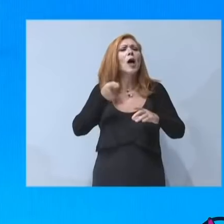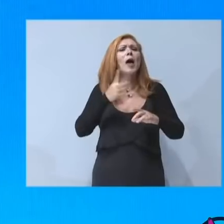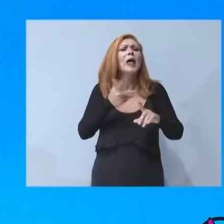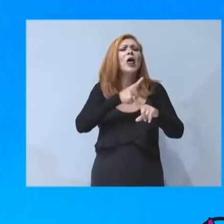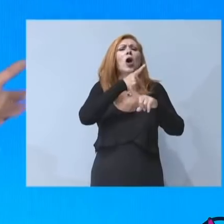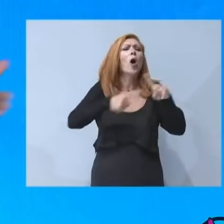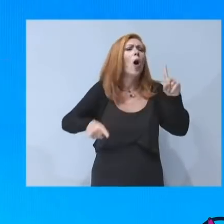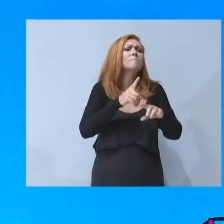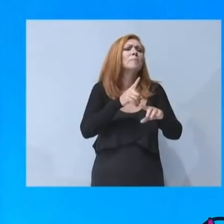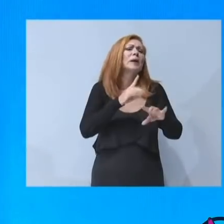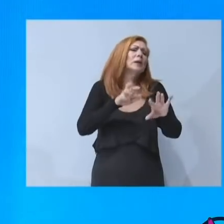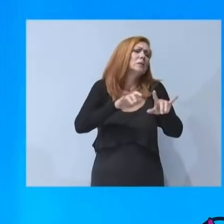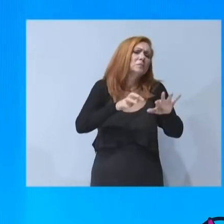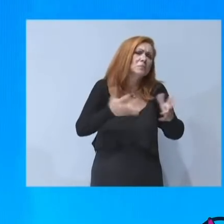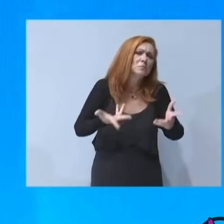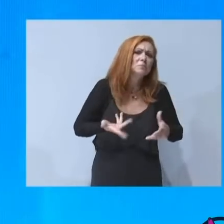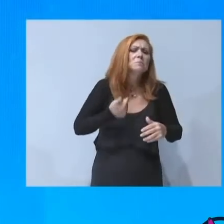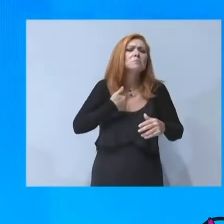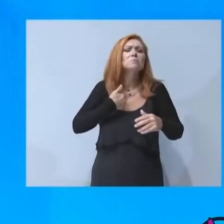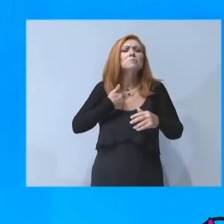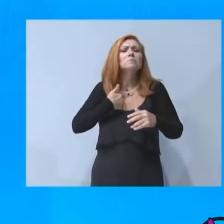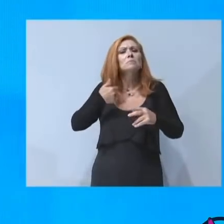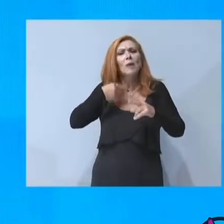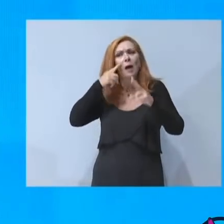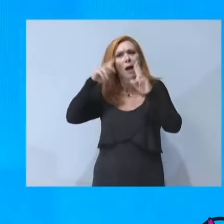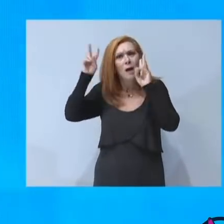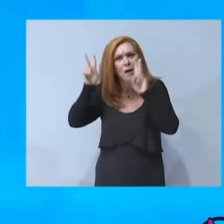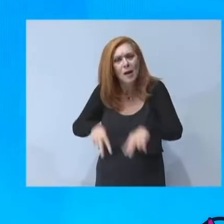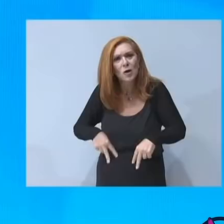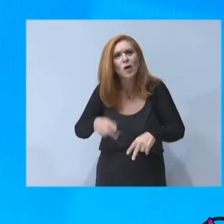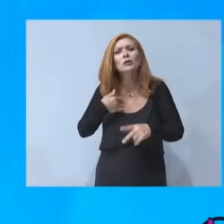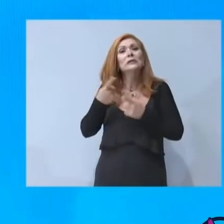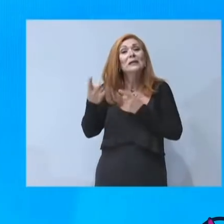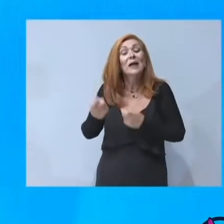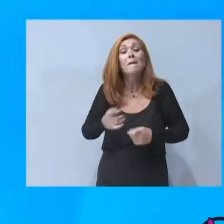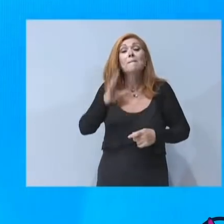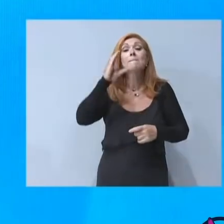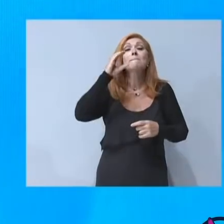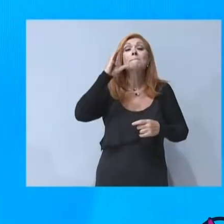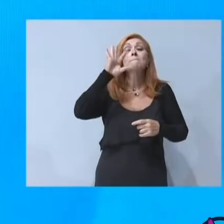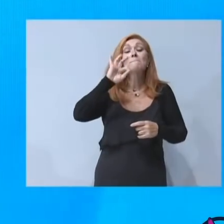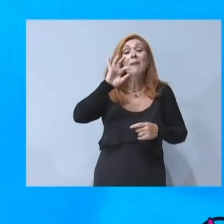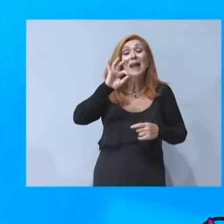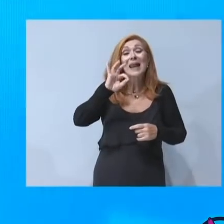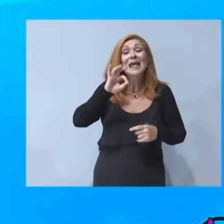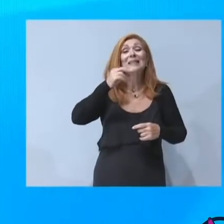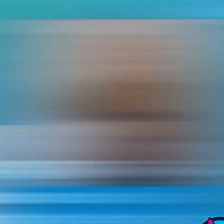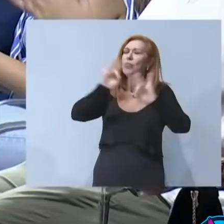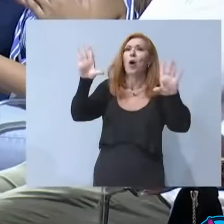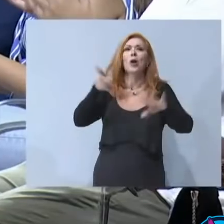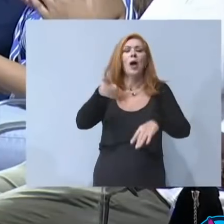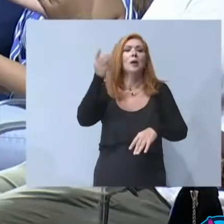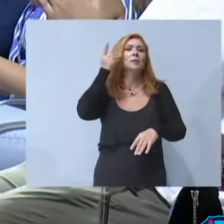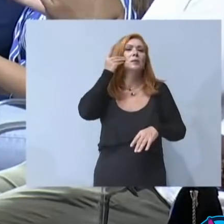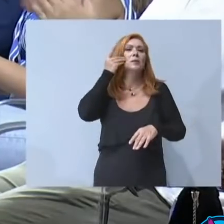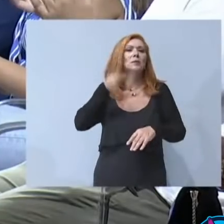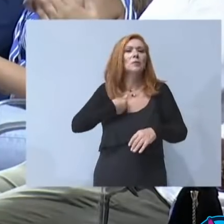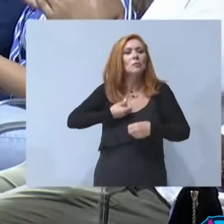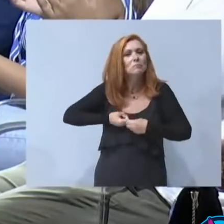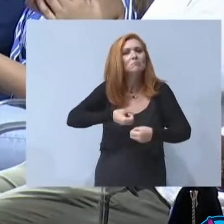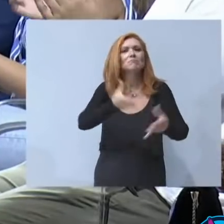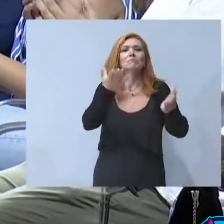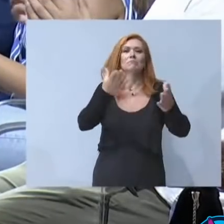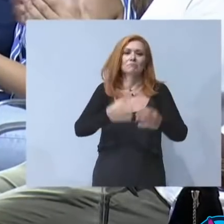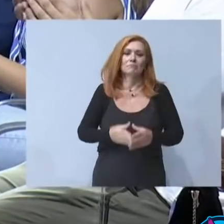Θα τους προσφέρουμε εν είδη αναγνώρισης αλλά και κινήτρου 50 GB δωρεάν data στο κινητό τους. Γιατί γελάτε